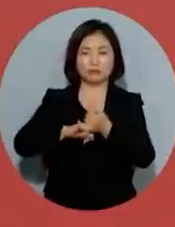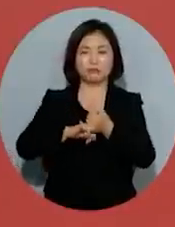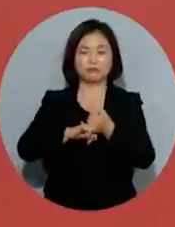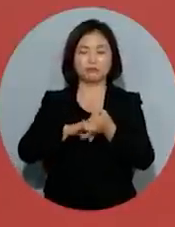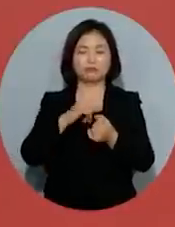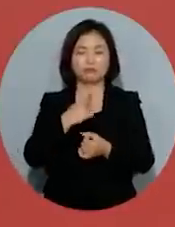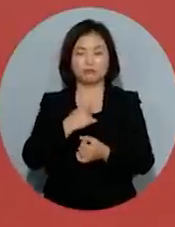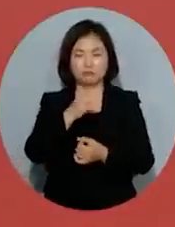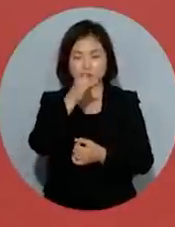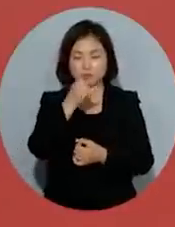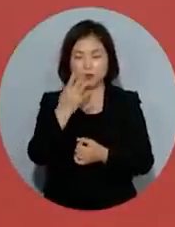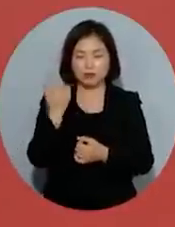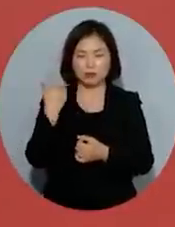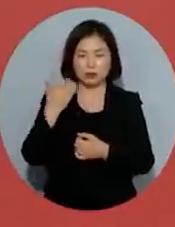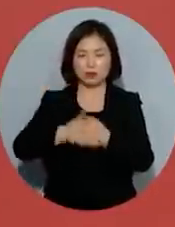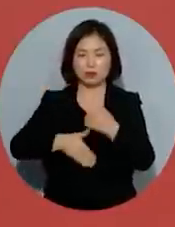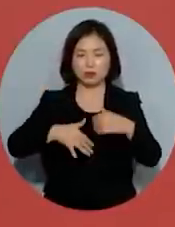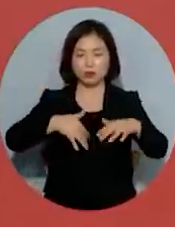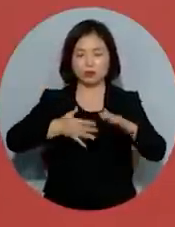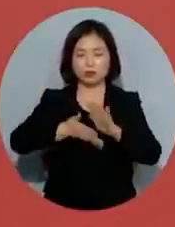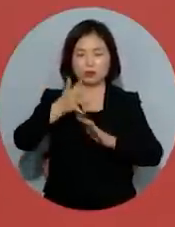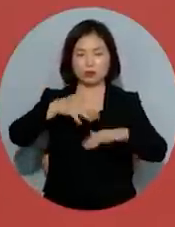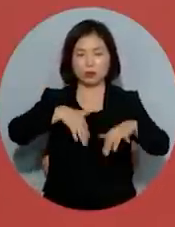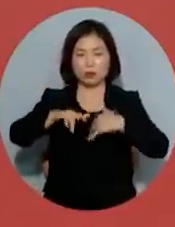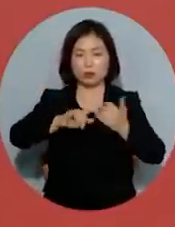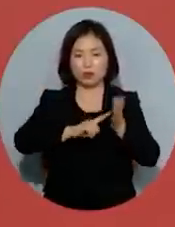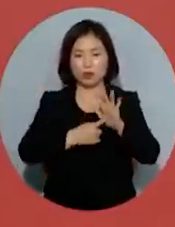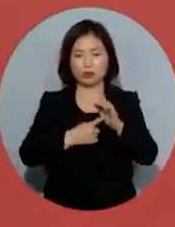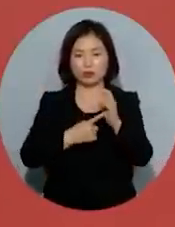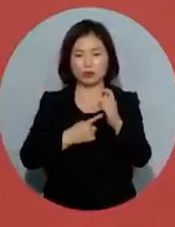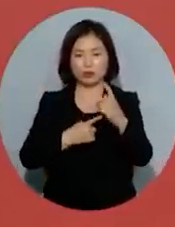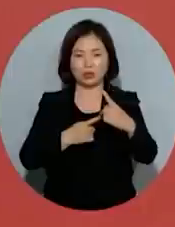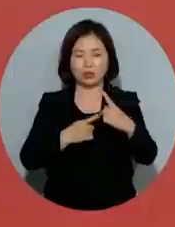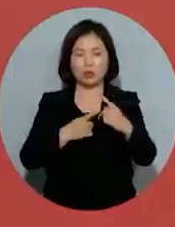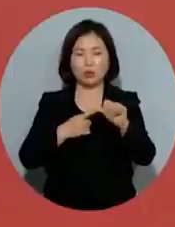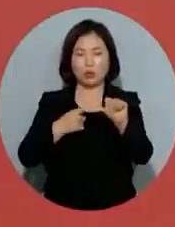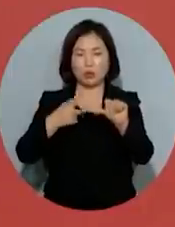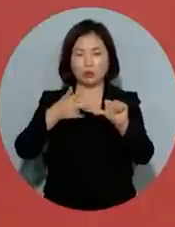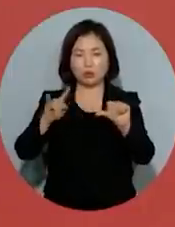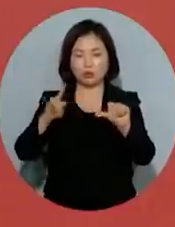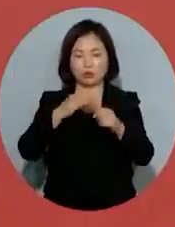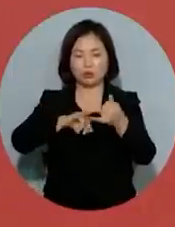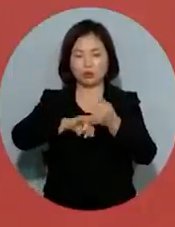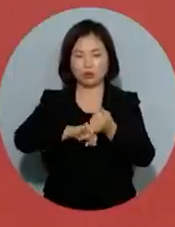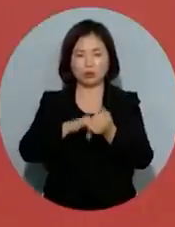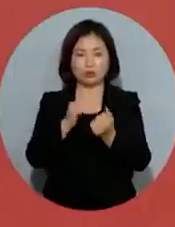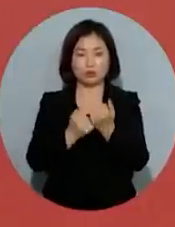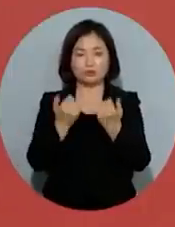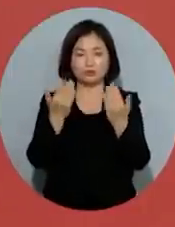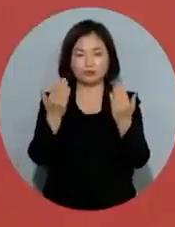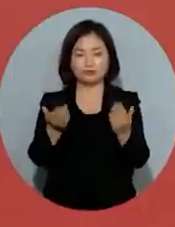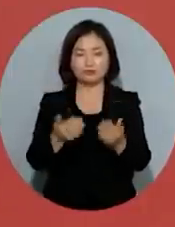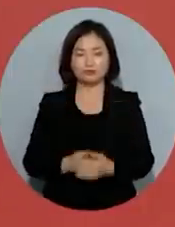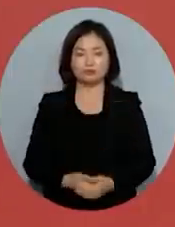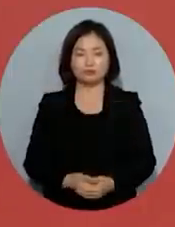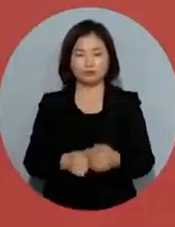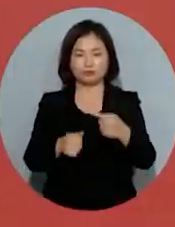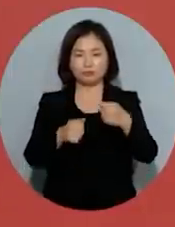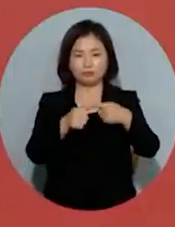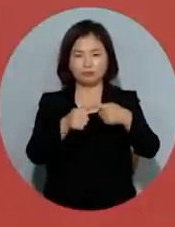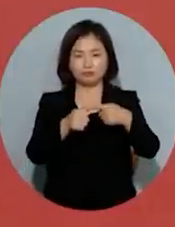바가 있습니다. 얼마 전 대구 동성로에서 발표한 TK 5대 공약을 말씀을 드리겠습니다.